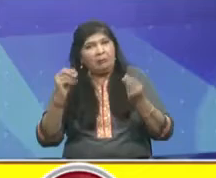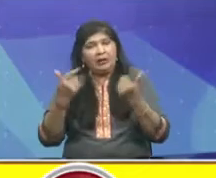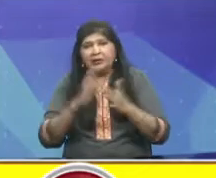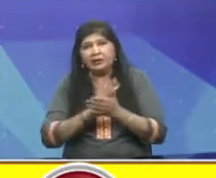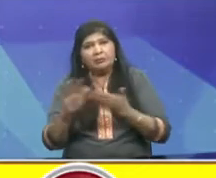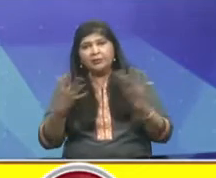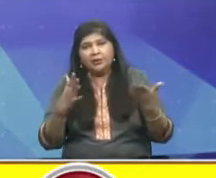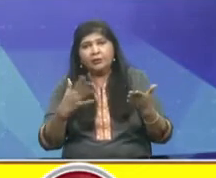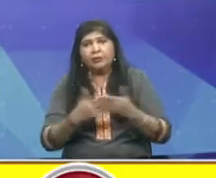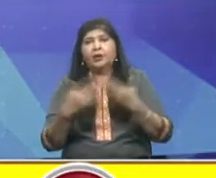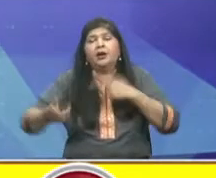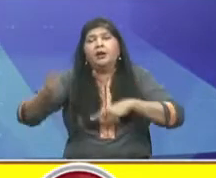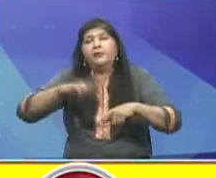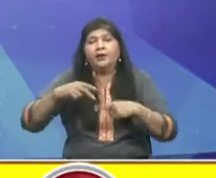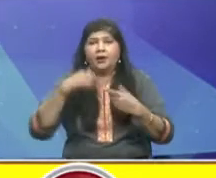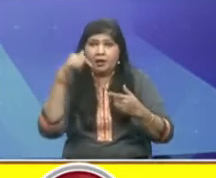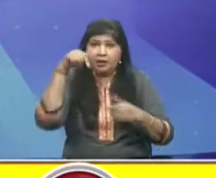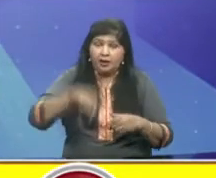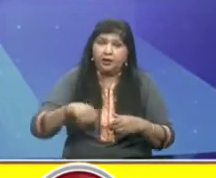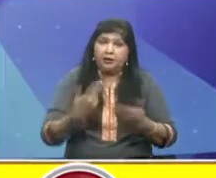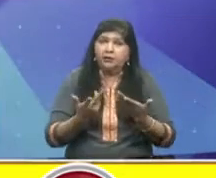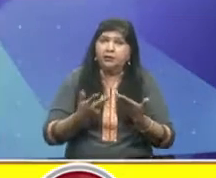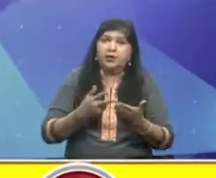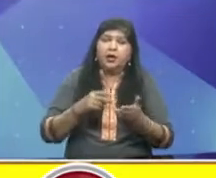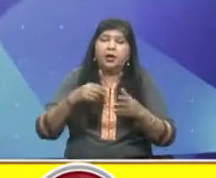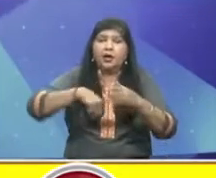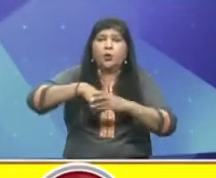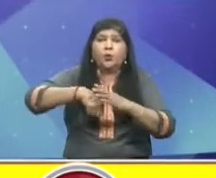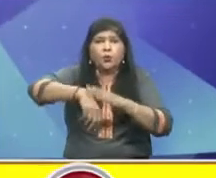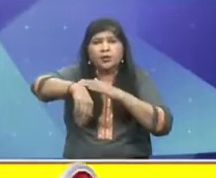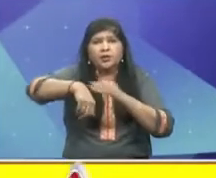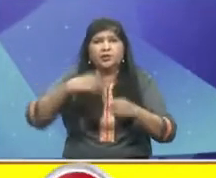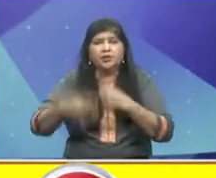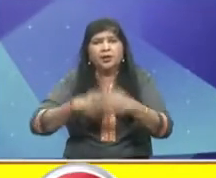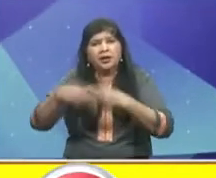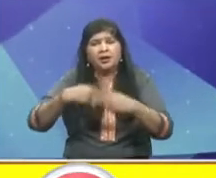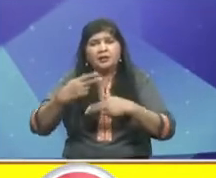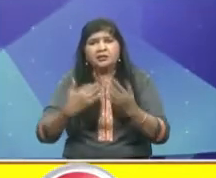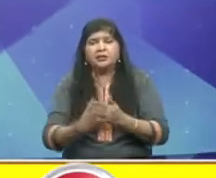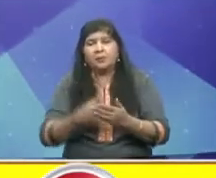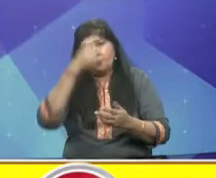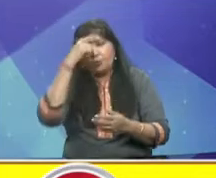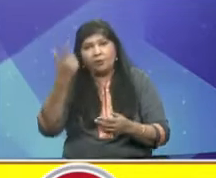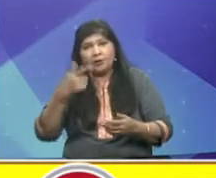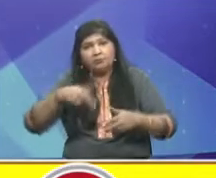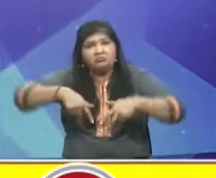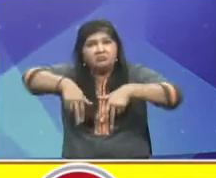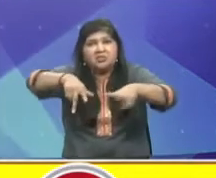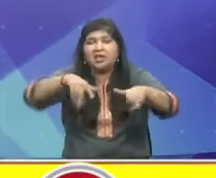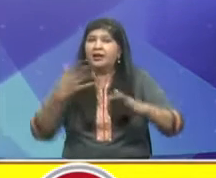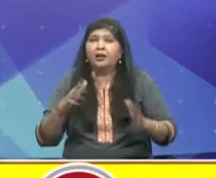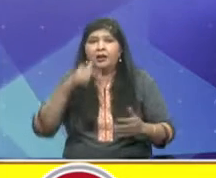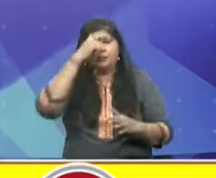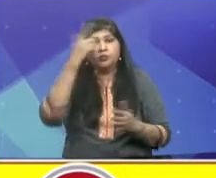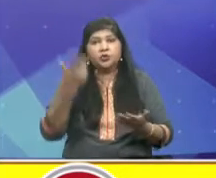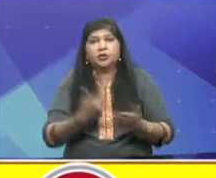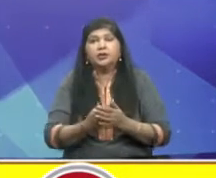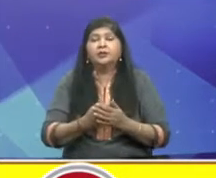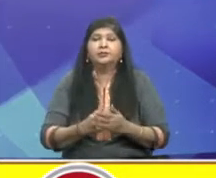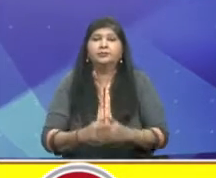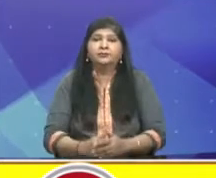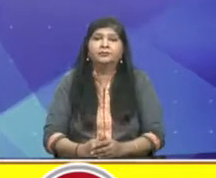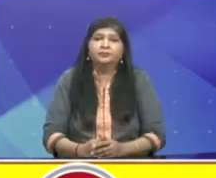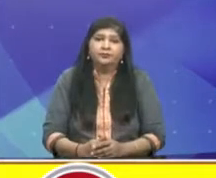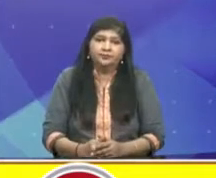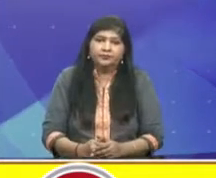है, थैला छाप डॉक्टरों ने कहते, उनसे घुटना चलवे पे ही खराब हो गई। 1-2 किलोमीटर पैदल चली मैं तो घुटना खराब